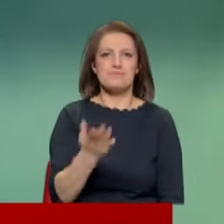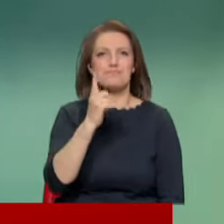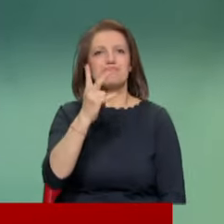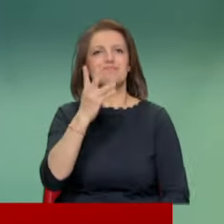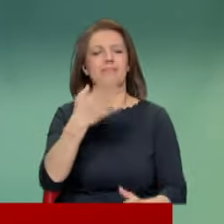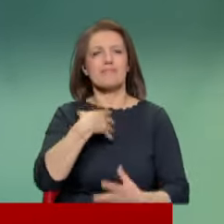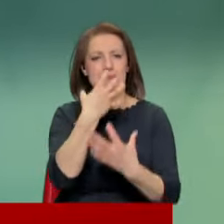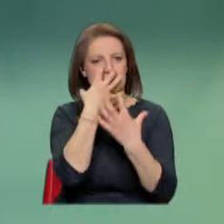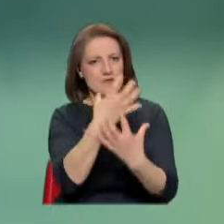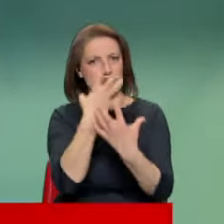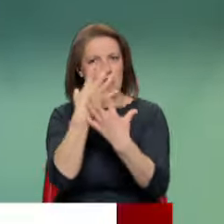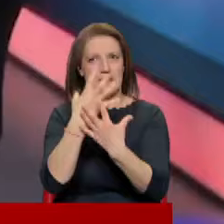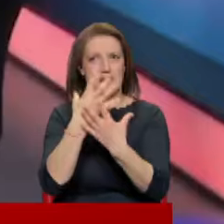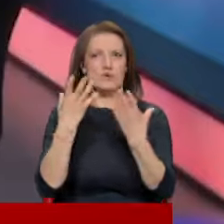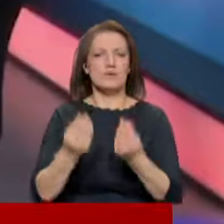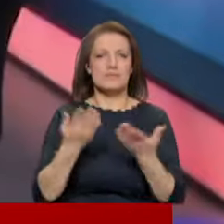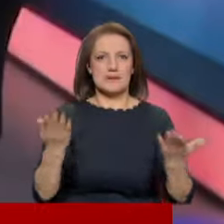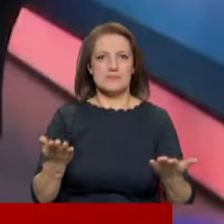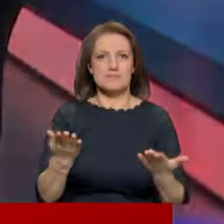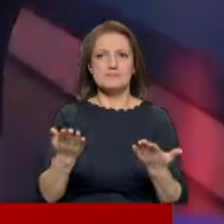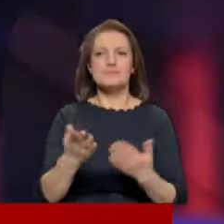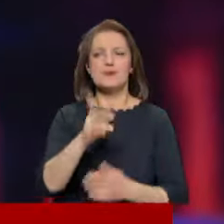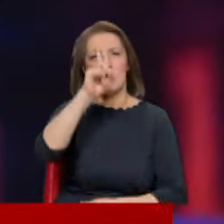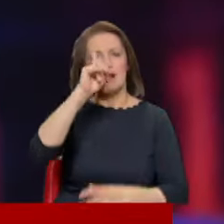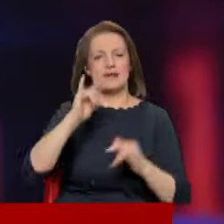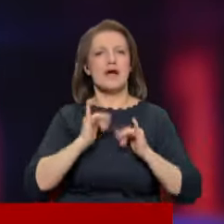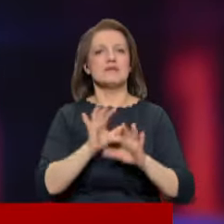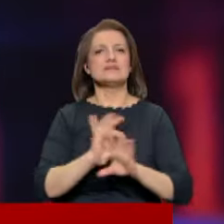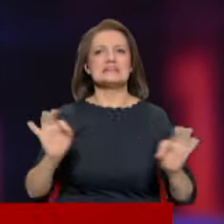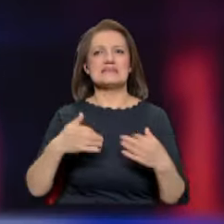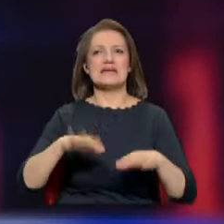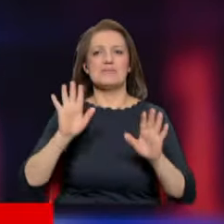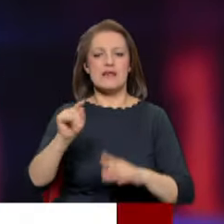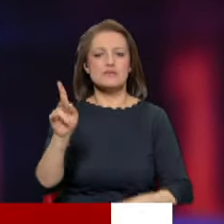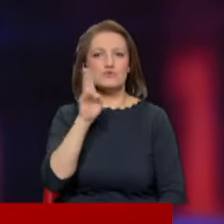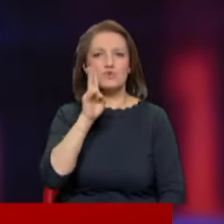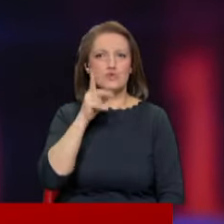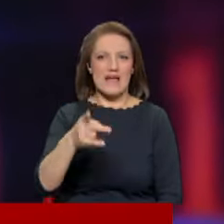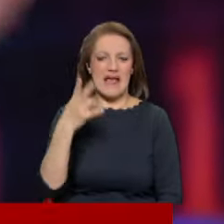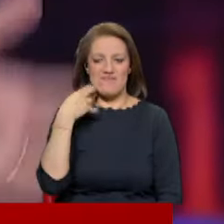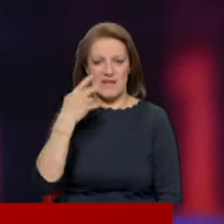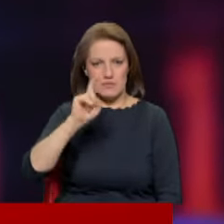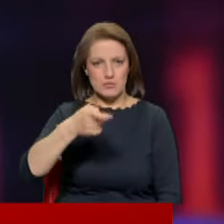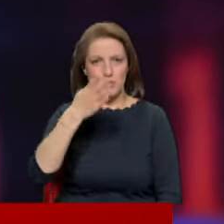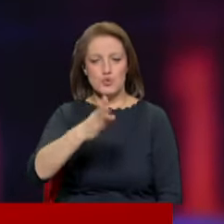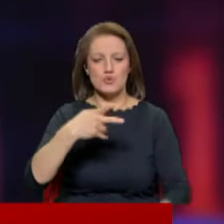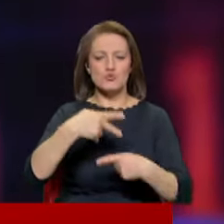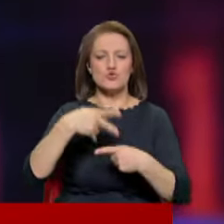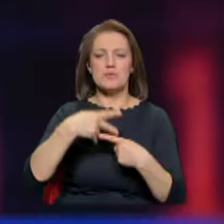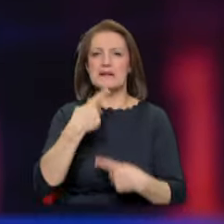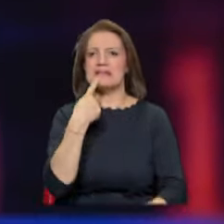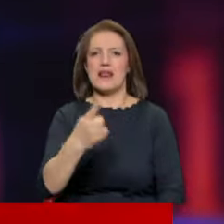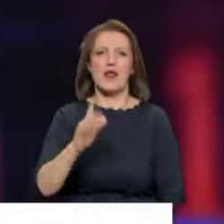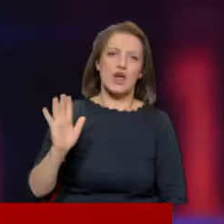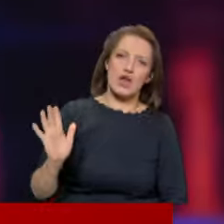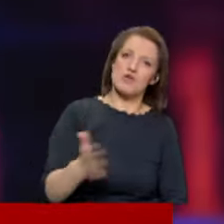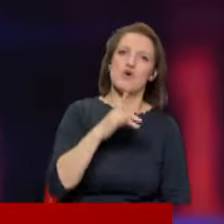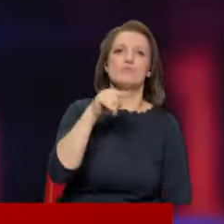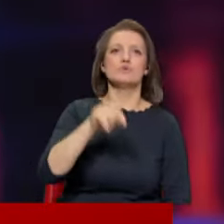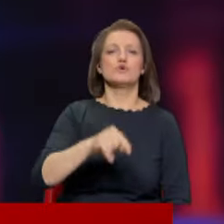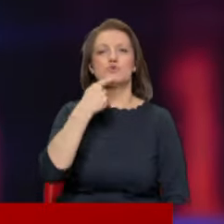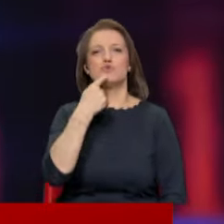takım tavsiyelerde bulunabiliriz. Özgür Efendi'den rahatsız değilim. En sonunda bula bula efendi buldu. Etrafını zübük diyerek geçiyor ama